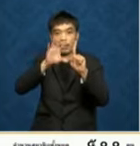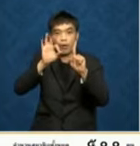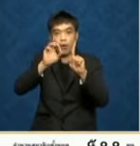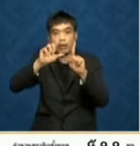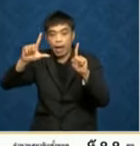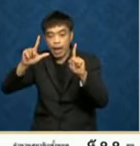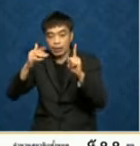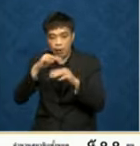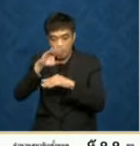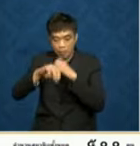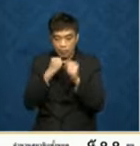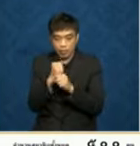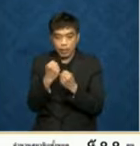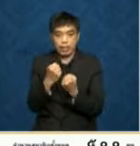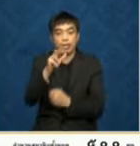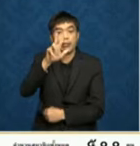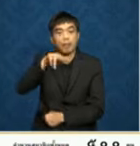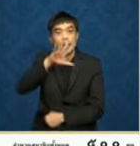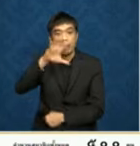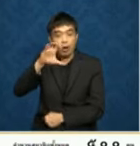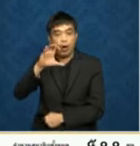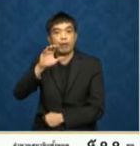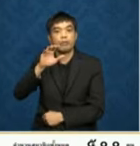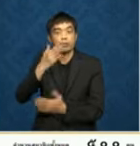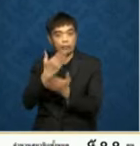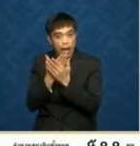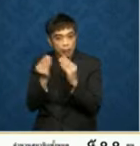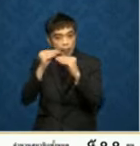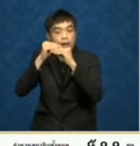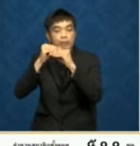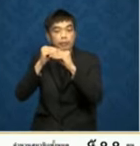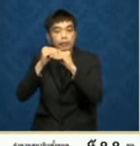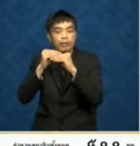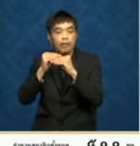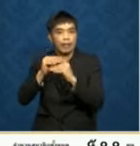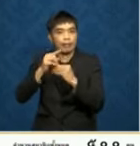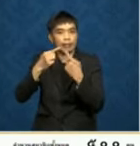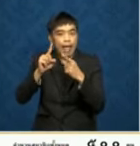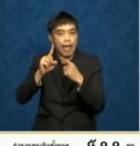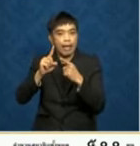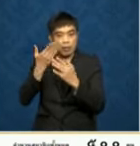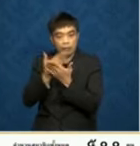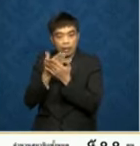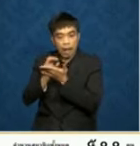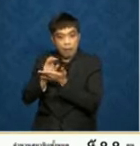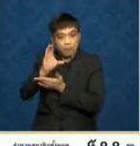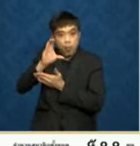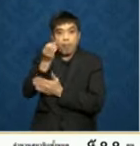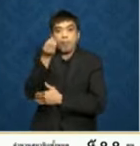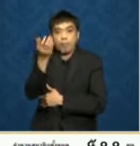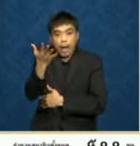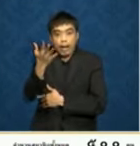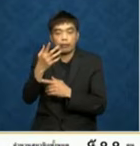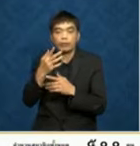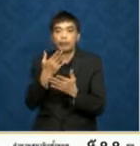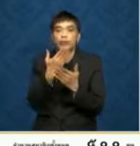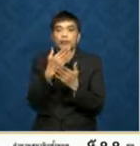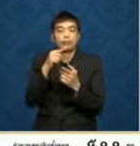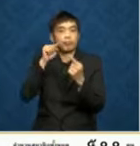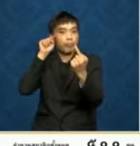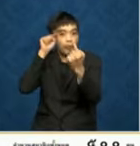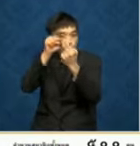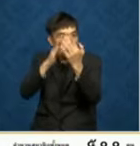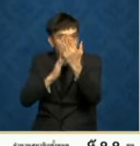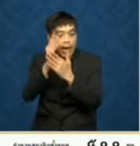ปีนี้ ได้อยู่ทประมาณ 3500 ล้านบาทก็ไมได้แลวเราจะประสบคามสำเร็จนการผลัดนรัฐบาดจิตัลถ้าเราไมมการ